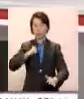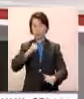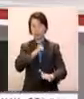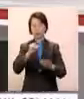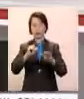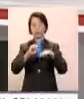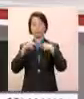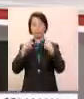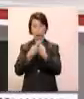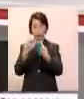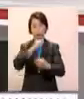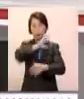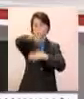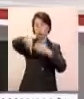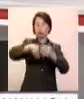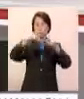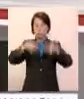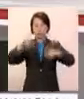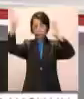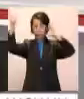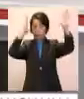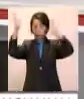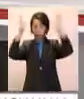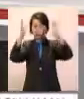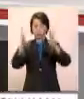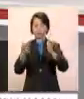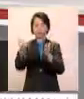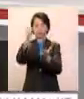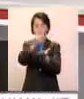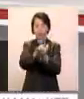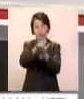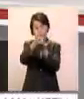parti, malah seluruh rakyat Malaysia. Laporannya